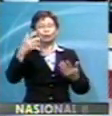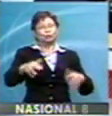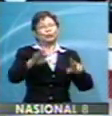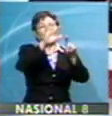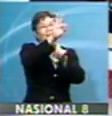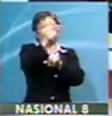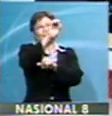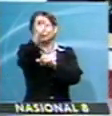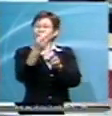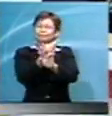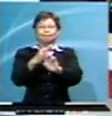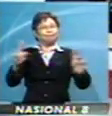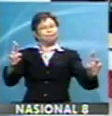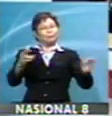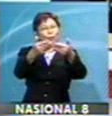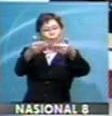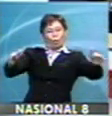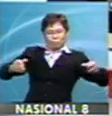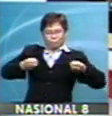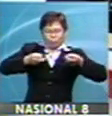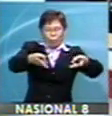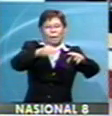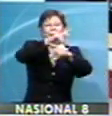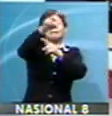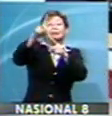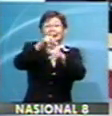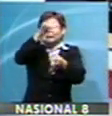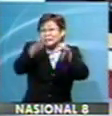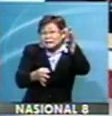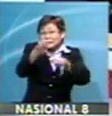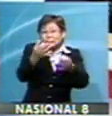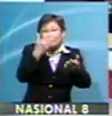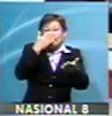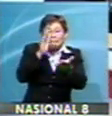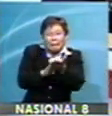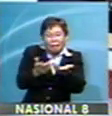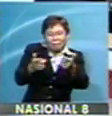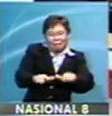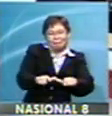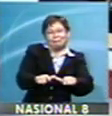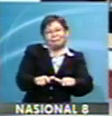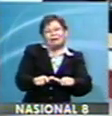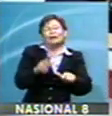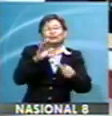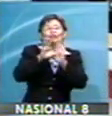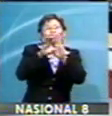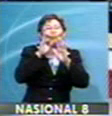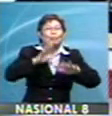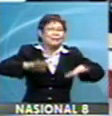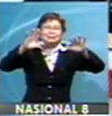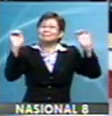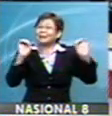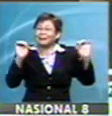99% siap akan dibuka sepenuhnya pada tarik itu jika tiada kejadan luar jangka seperti banjir